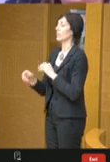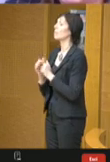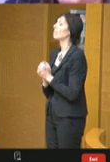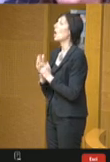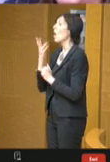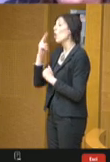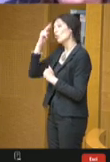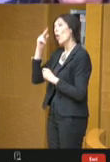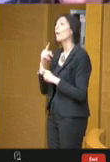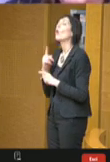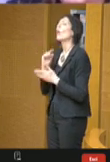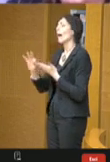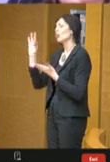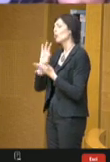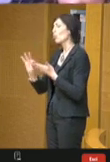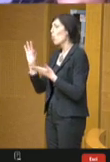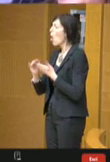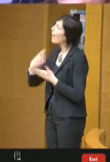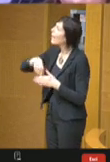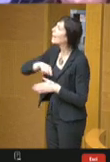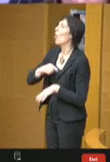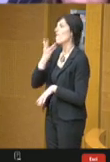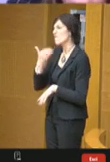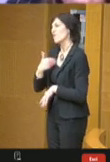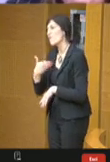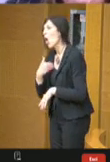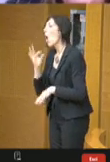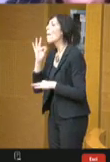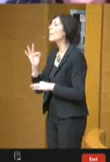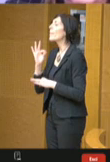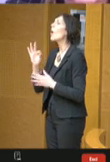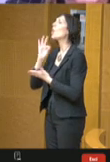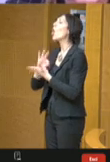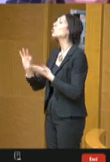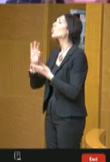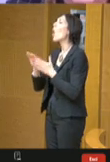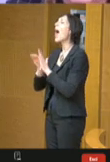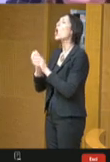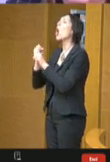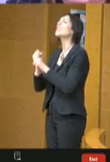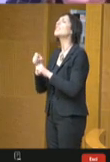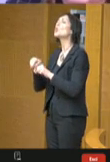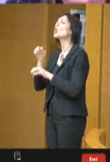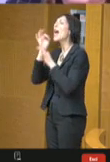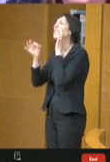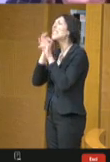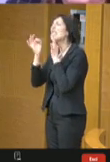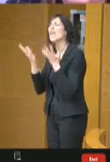scuola che ho in mente, che la scuola che abbiamo in mente, è la scuola costituzionale, la scuola che mette al centro la